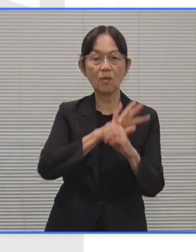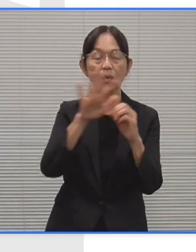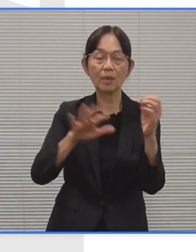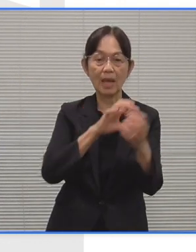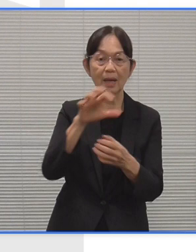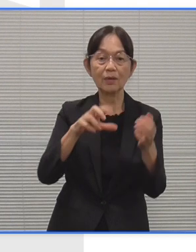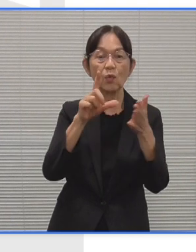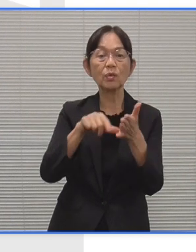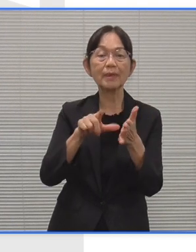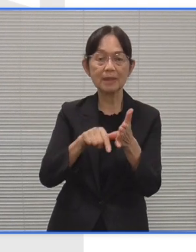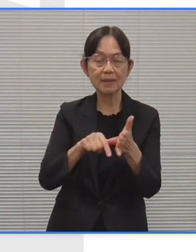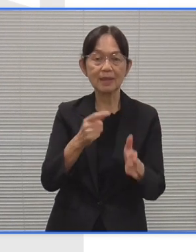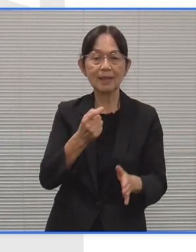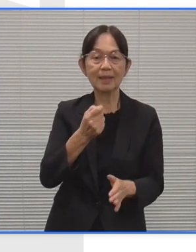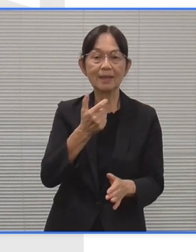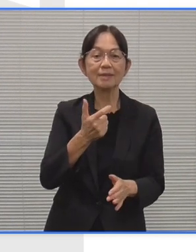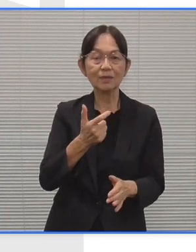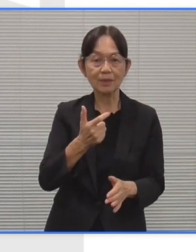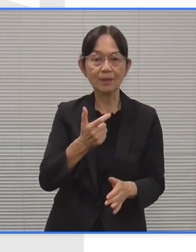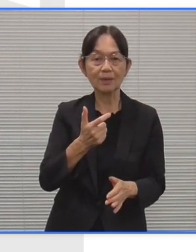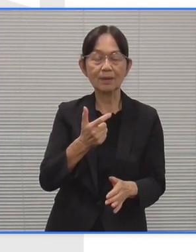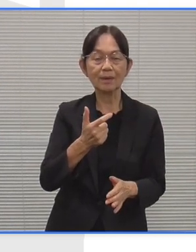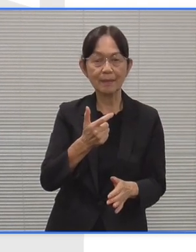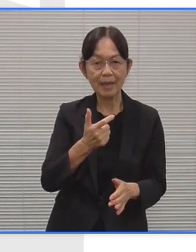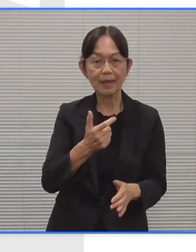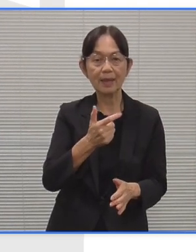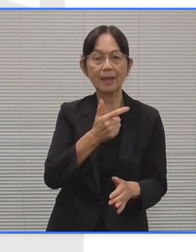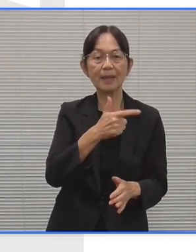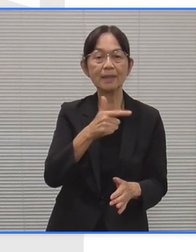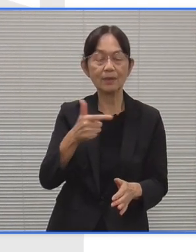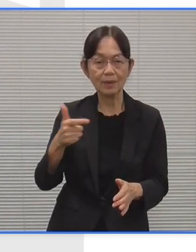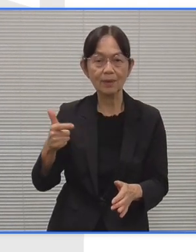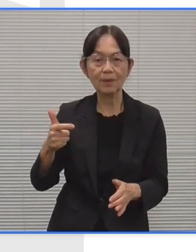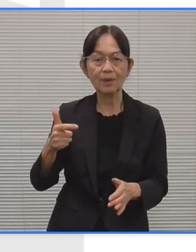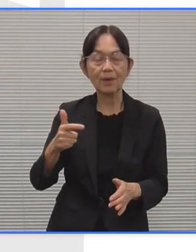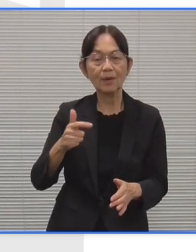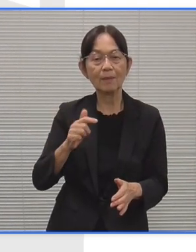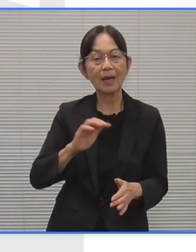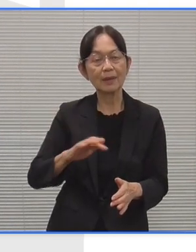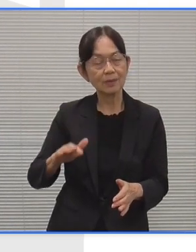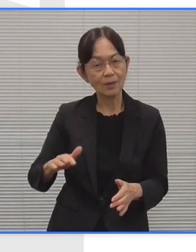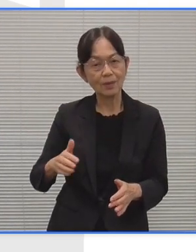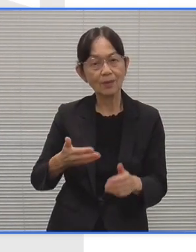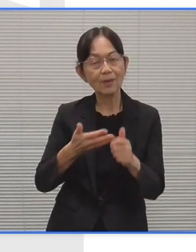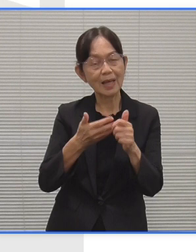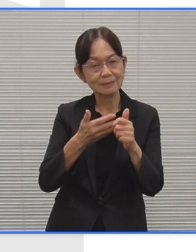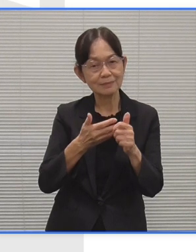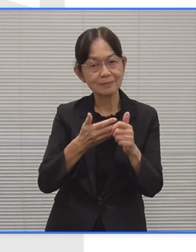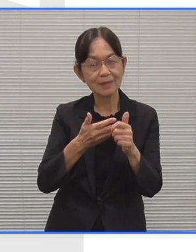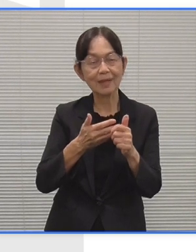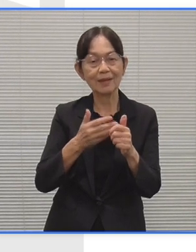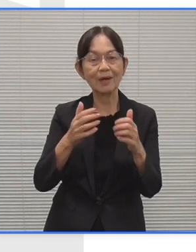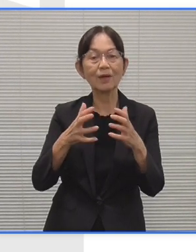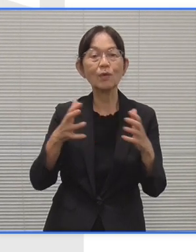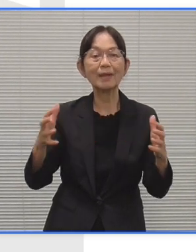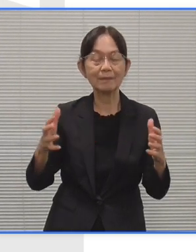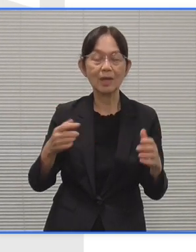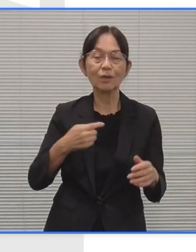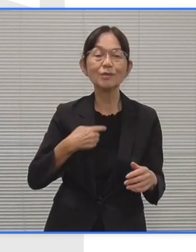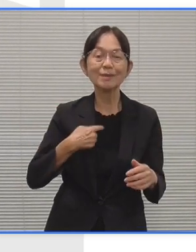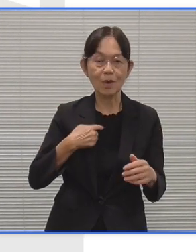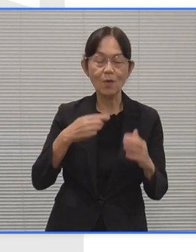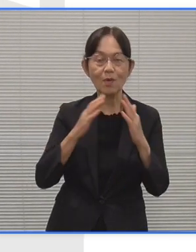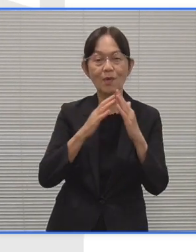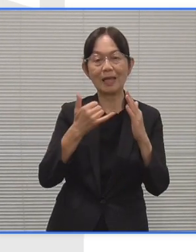ペットを飼う方も増えてます。私も猫2匹いますけれども、もう本当に家族